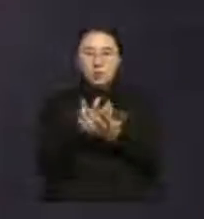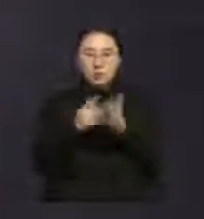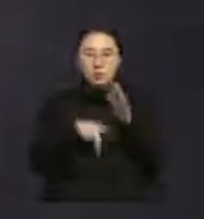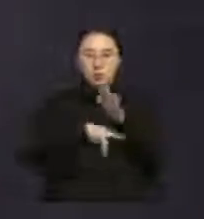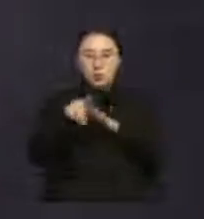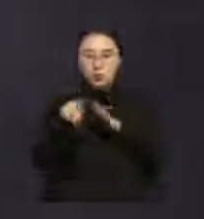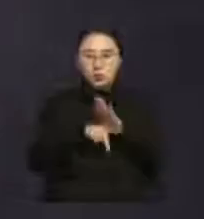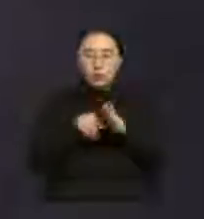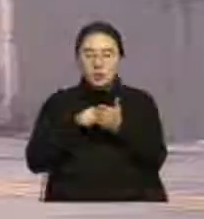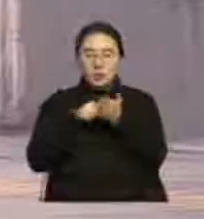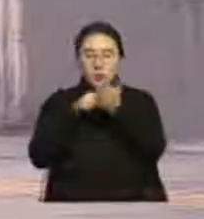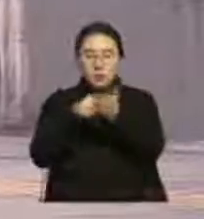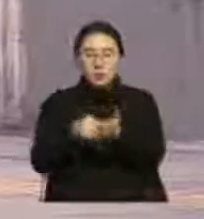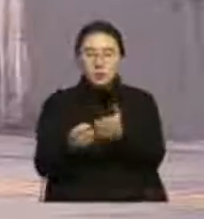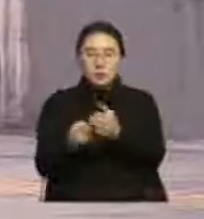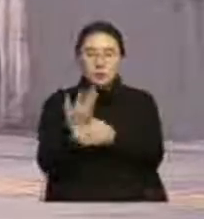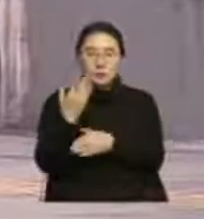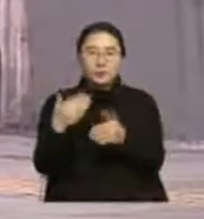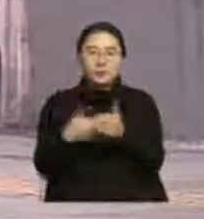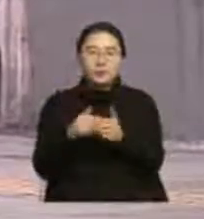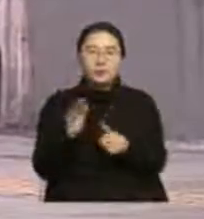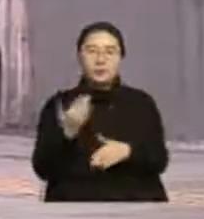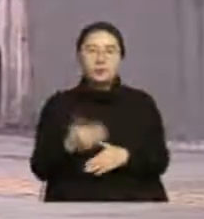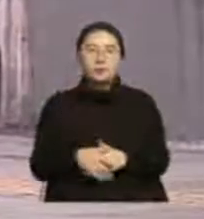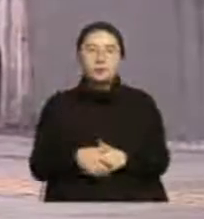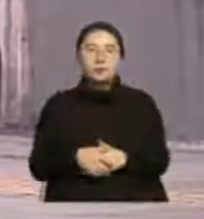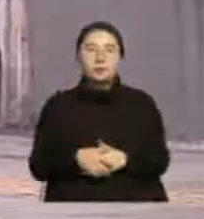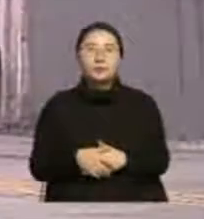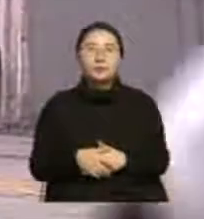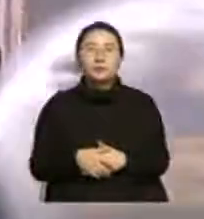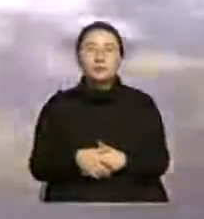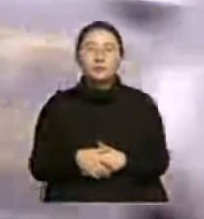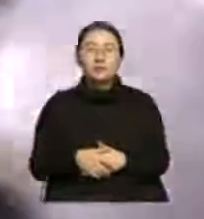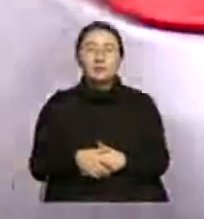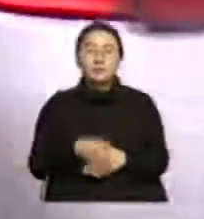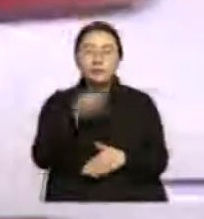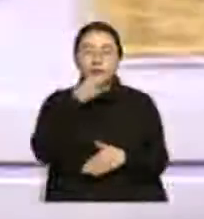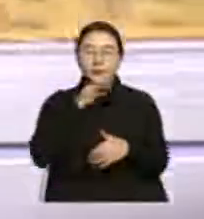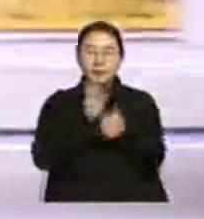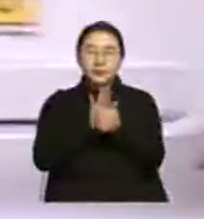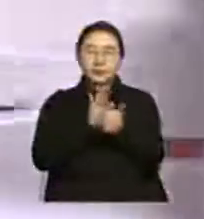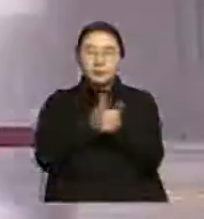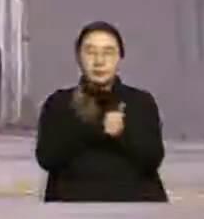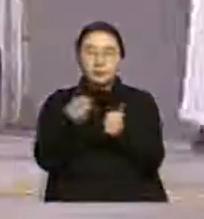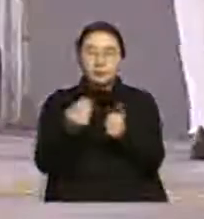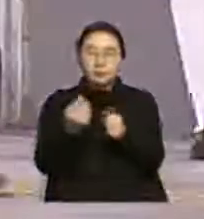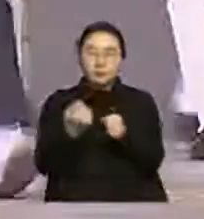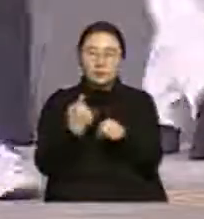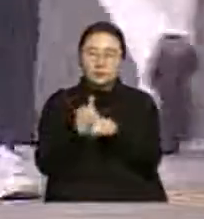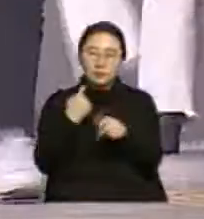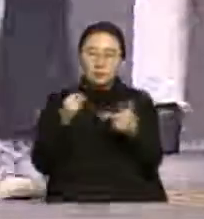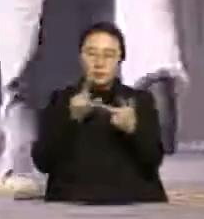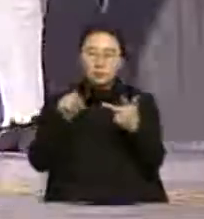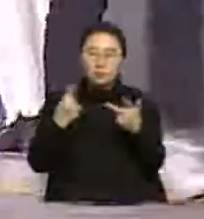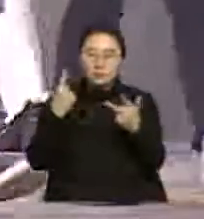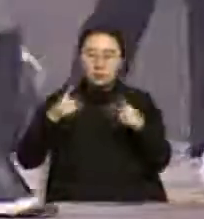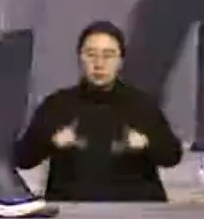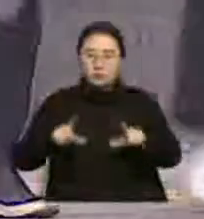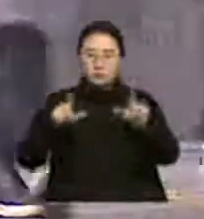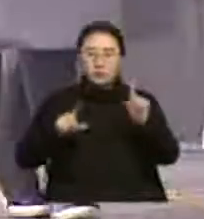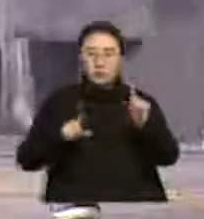스캔해서 신청서와 함께 업로드해야 합니다. 이자가 지원되는 기간의 대출은 작년 7월 1일부터